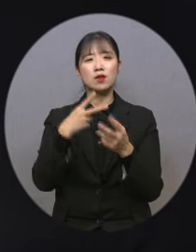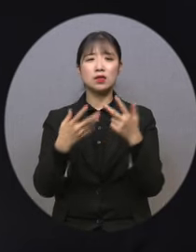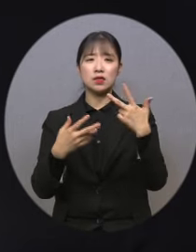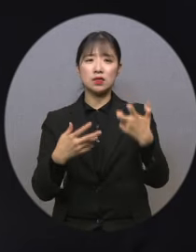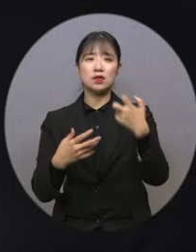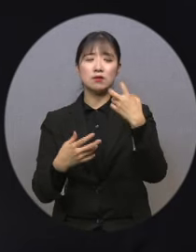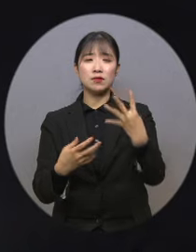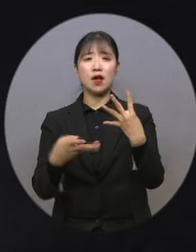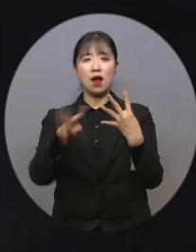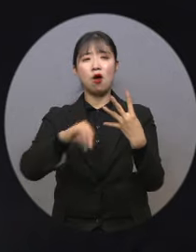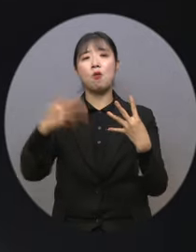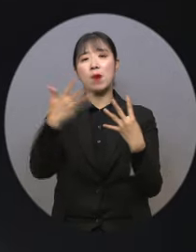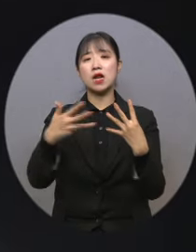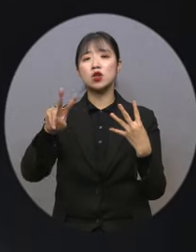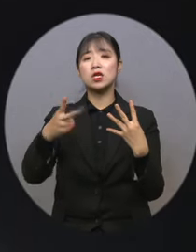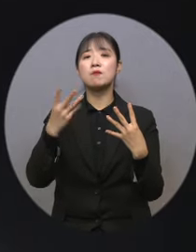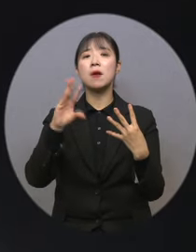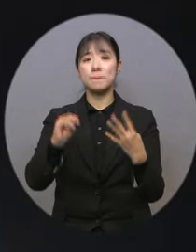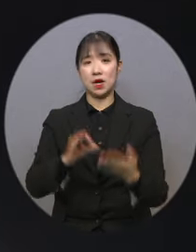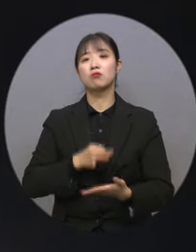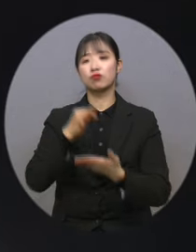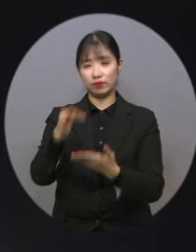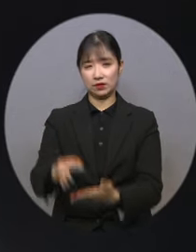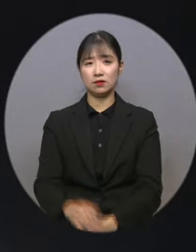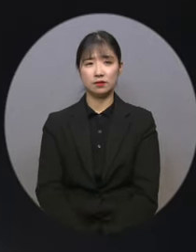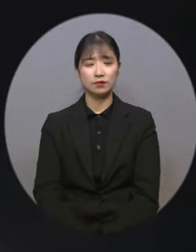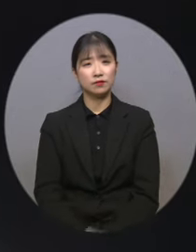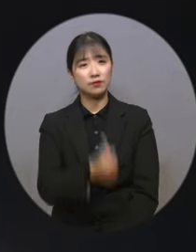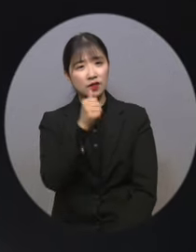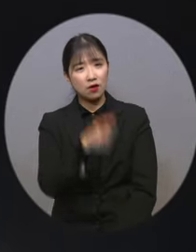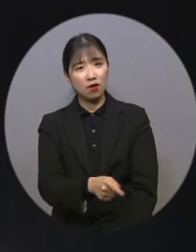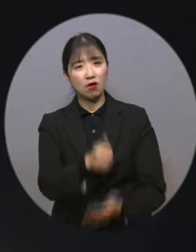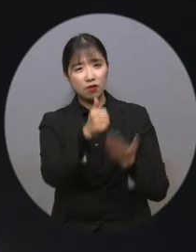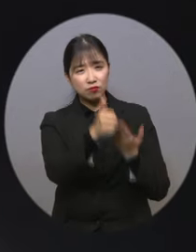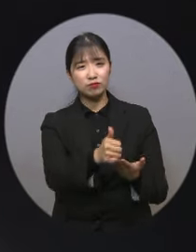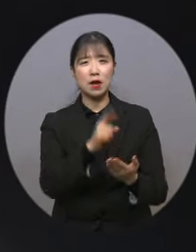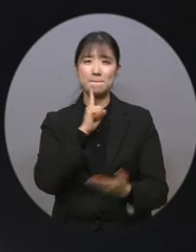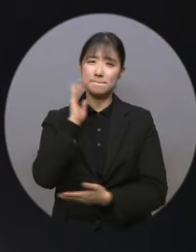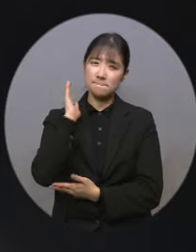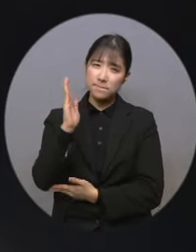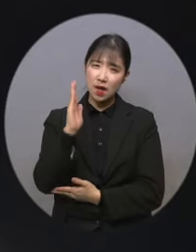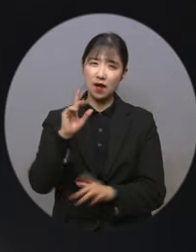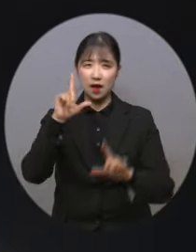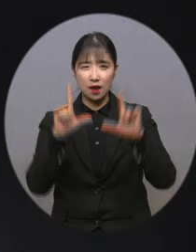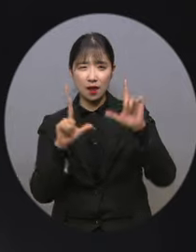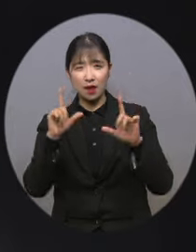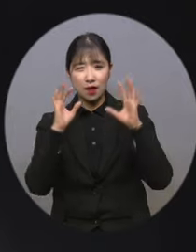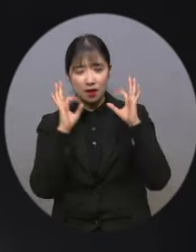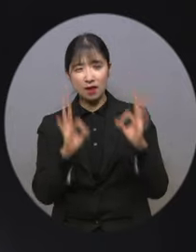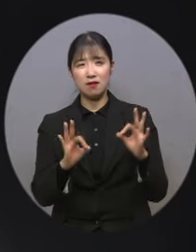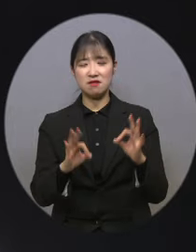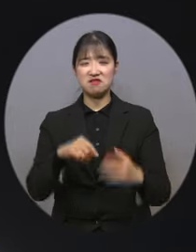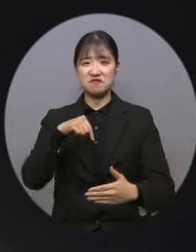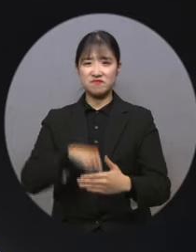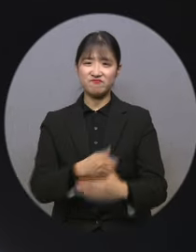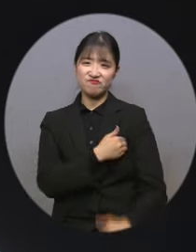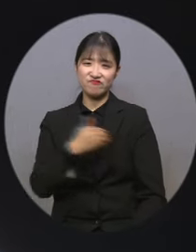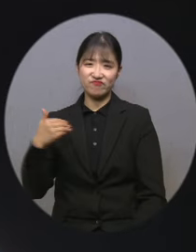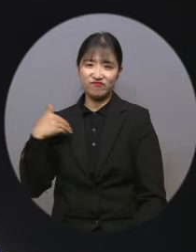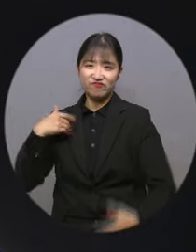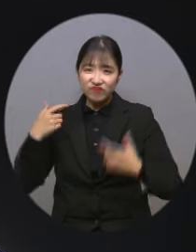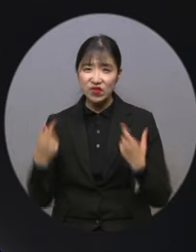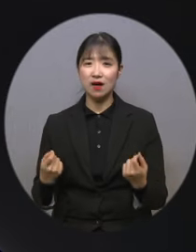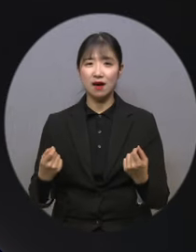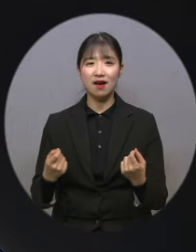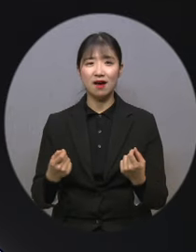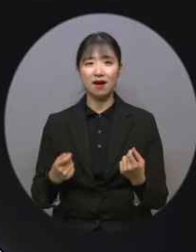8천 2백만 을 냈으니 허 후보 께서는 요제 이렇게 쪽으 말씀하시는 가운데 자신감이 있는데